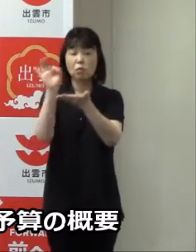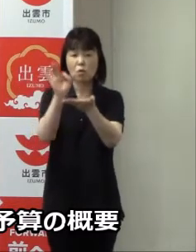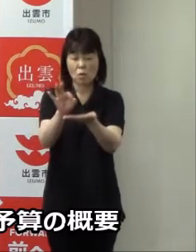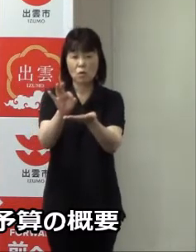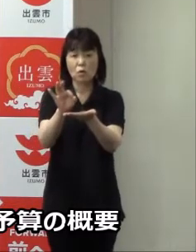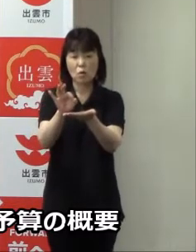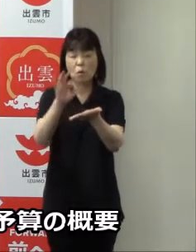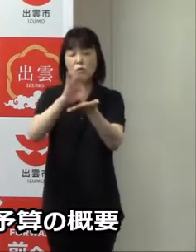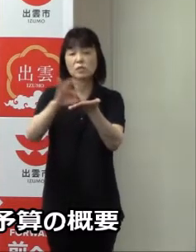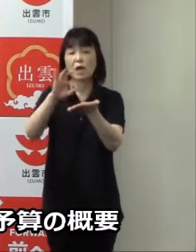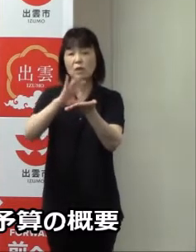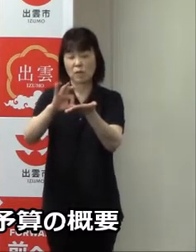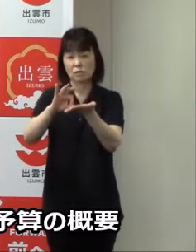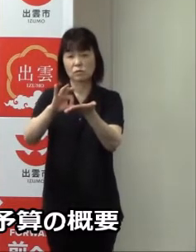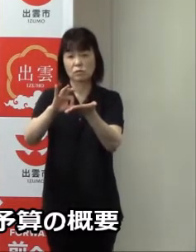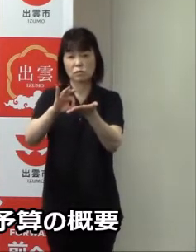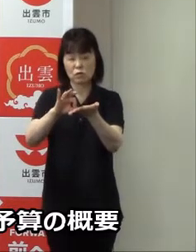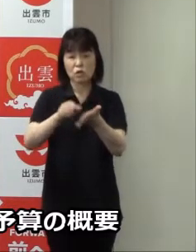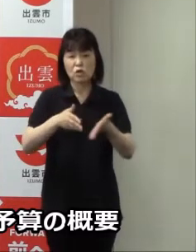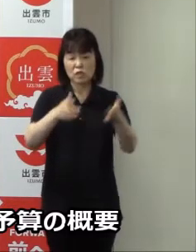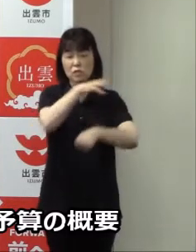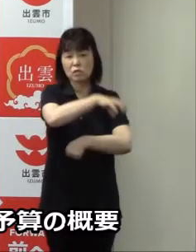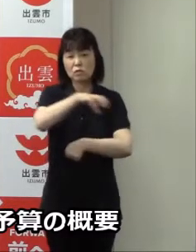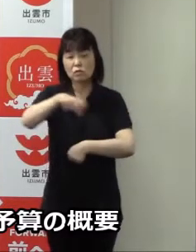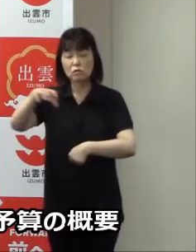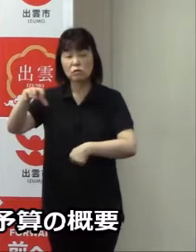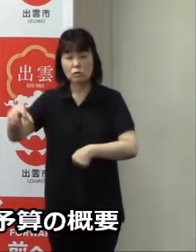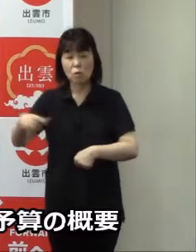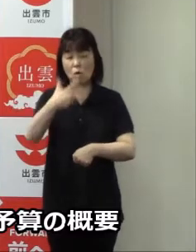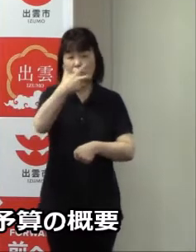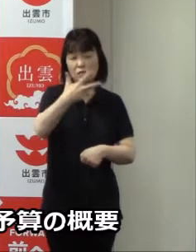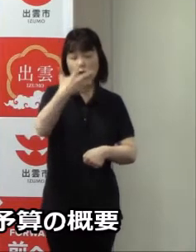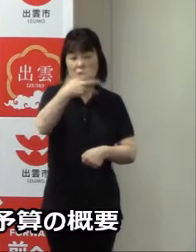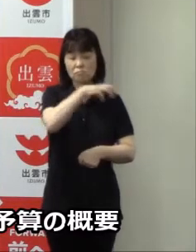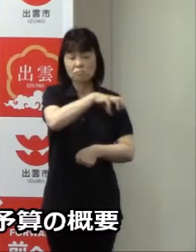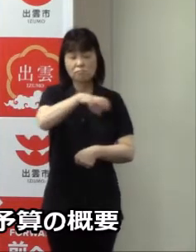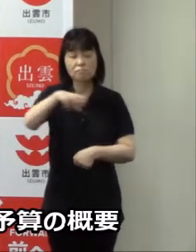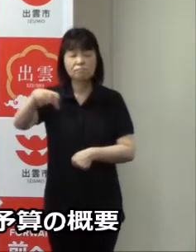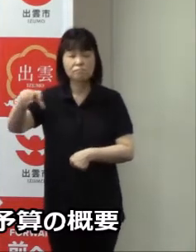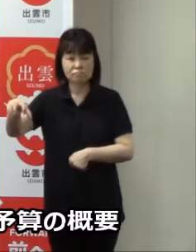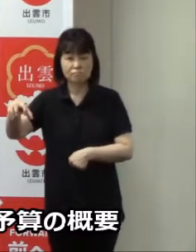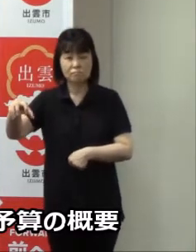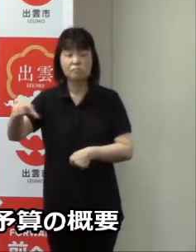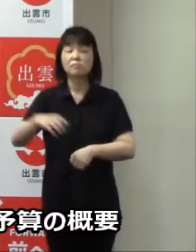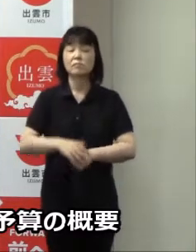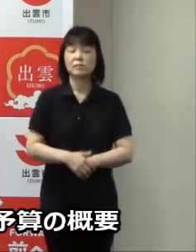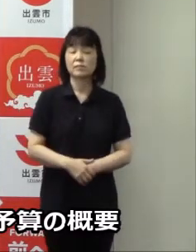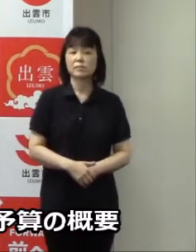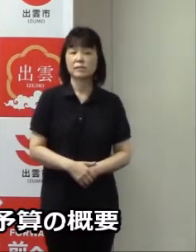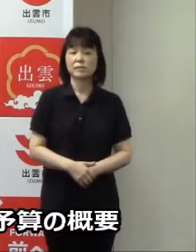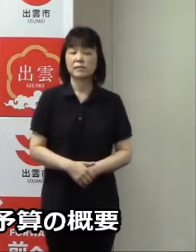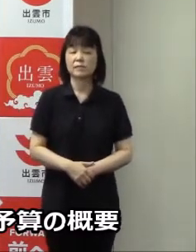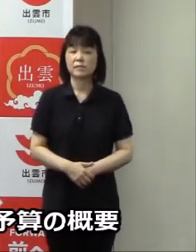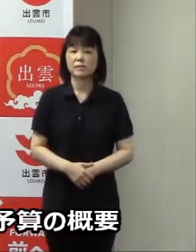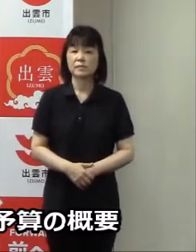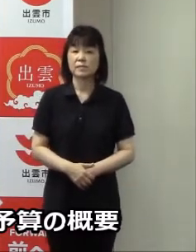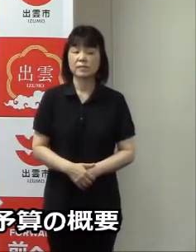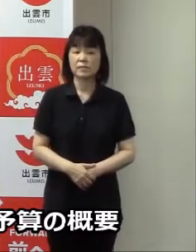して78箇所で今ある6億3400万円でござい